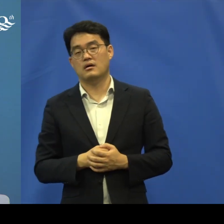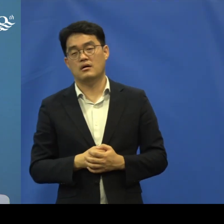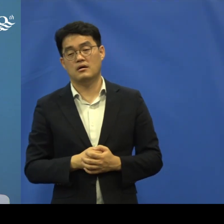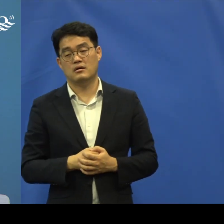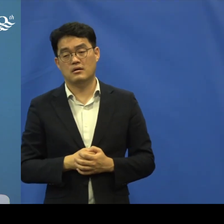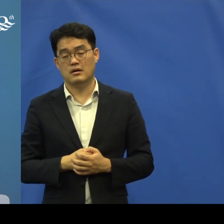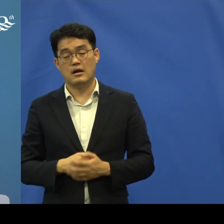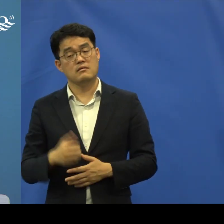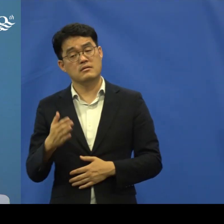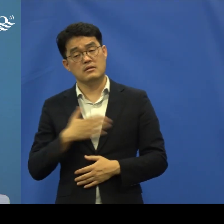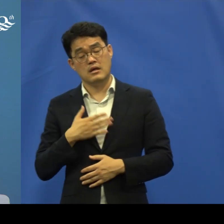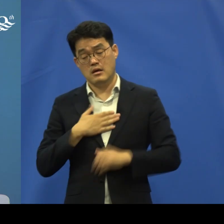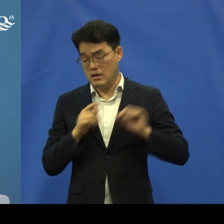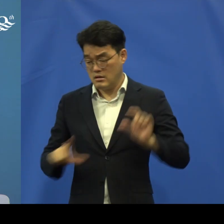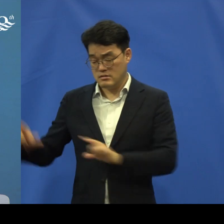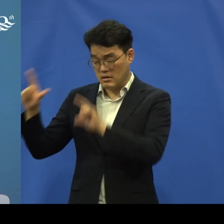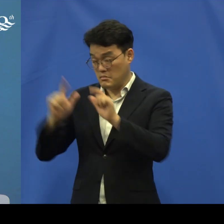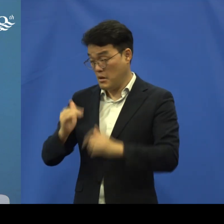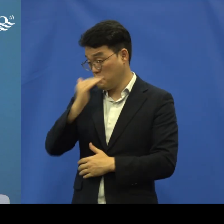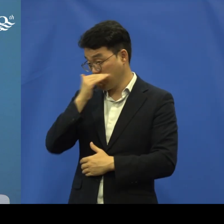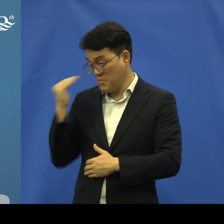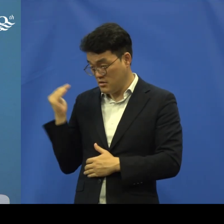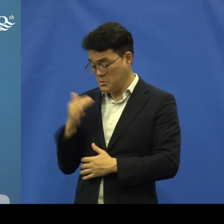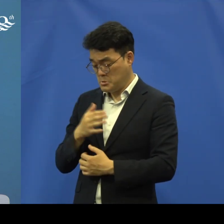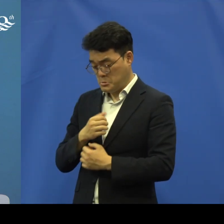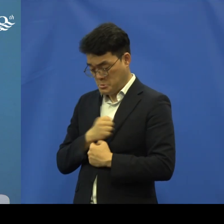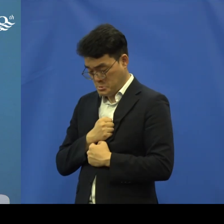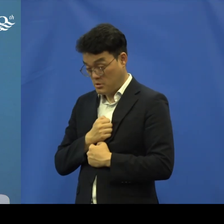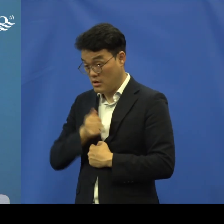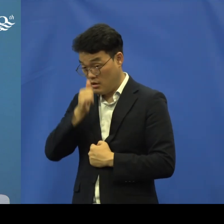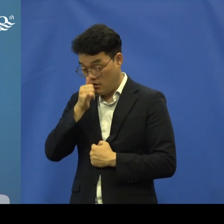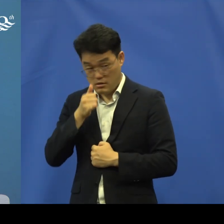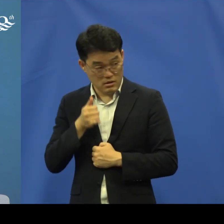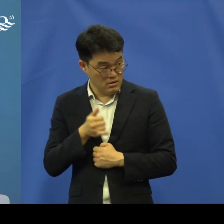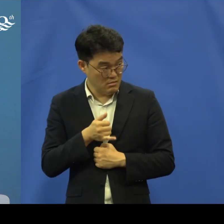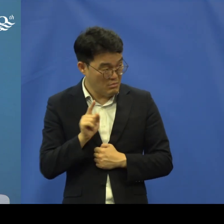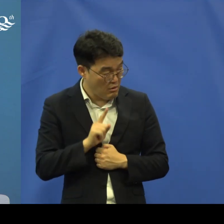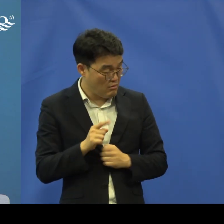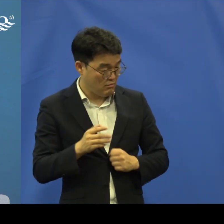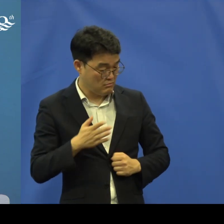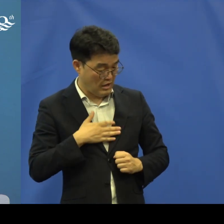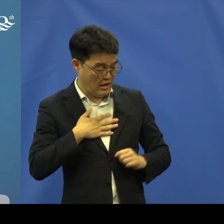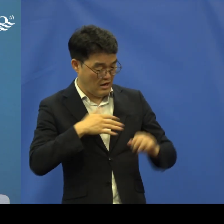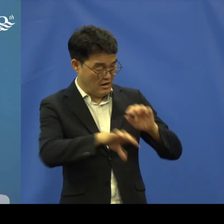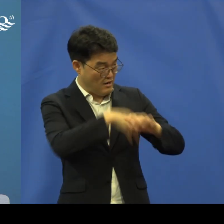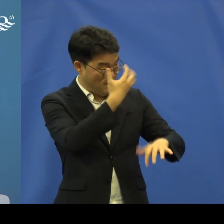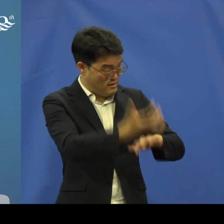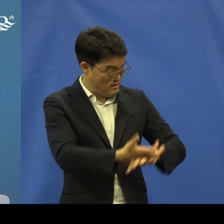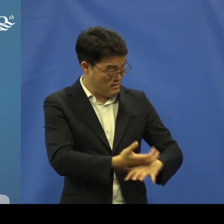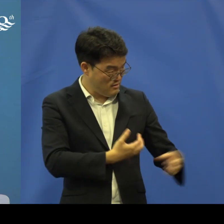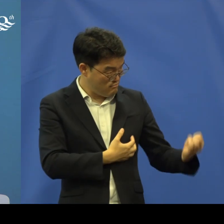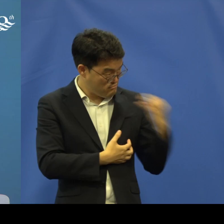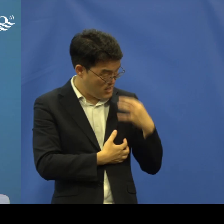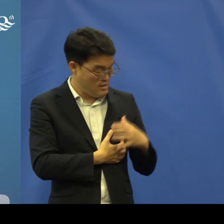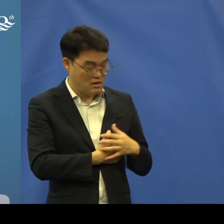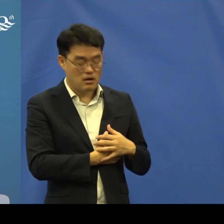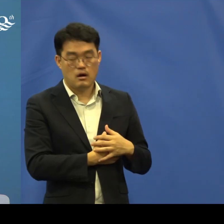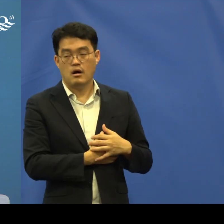남다르게 자신의 삶을 반듯하게 지켜온 사람에게 이 비난은 격정에 타오르게 하는 겁니다. 지금 그